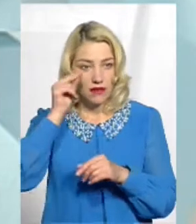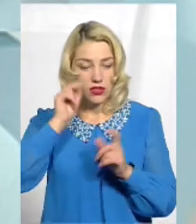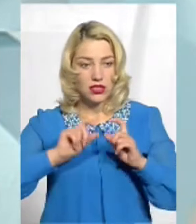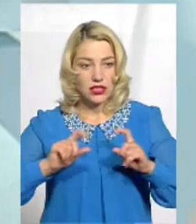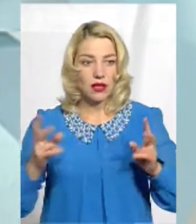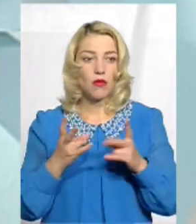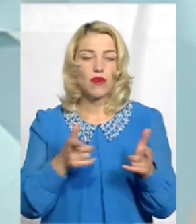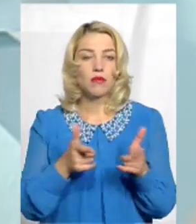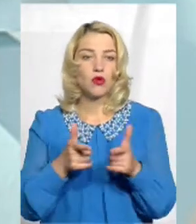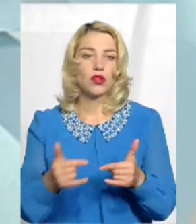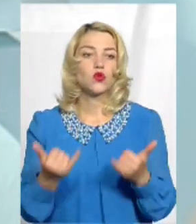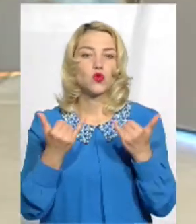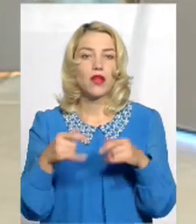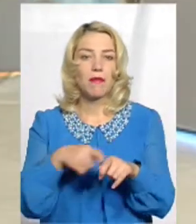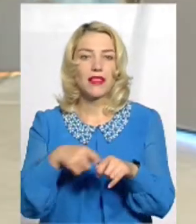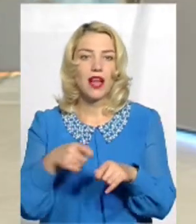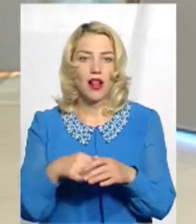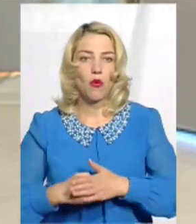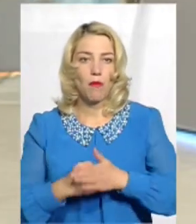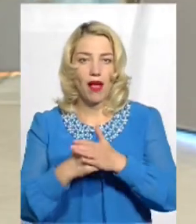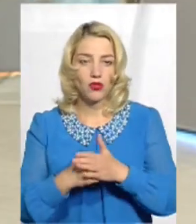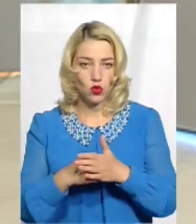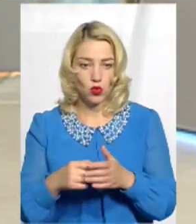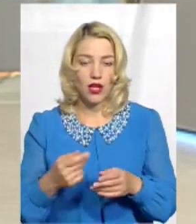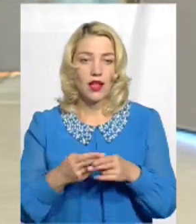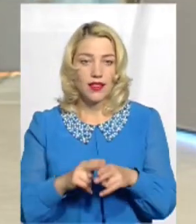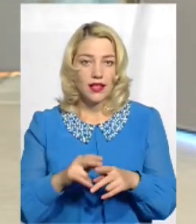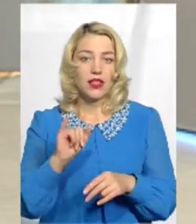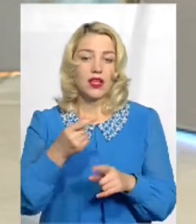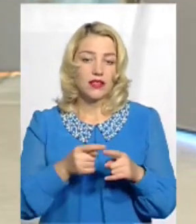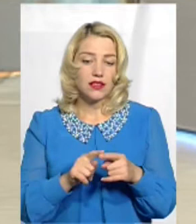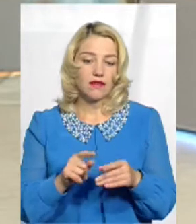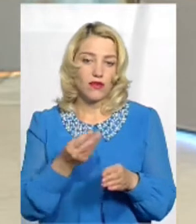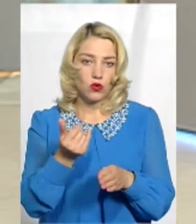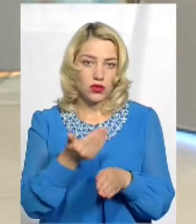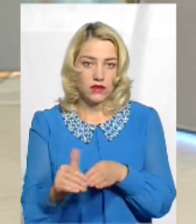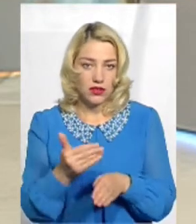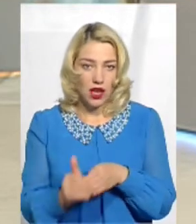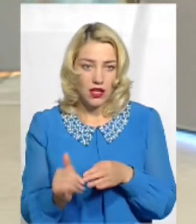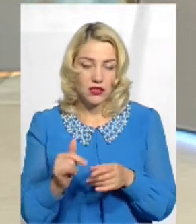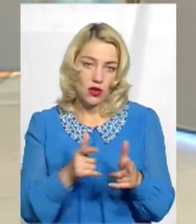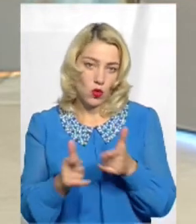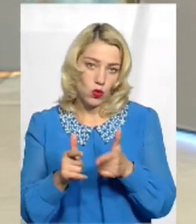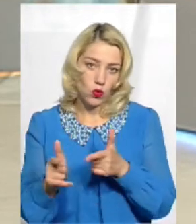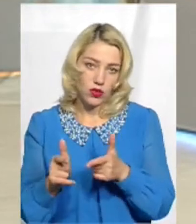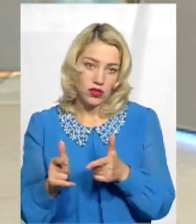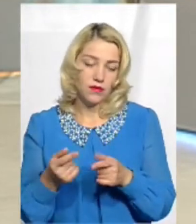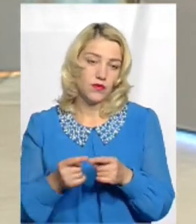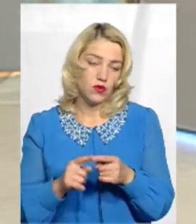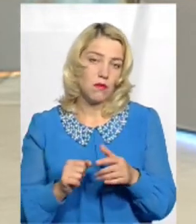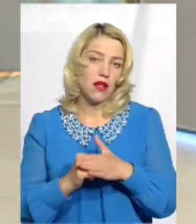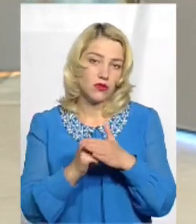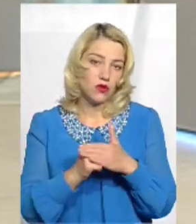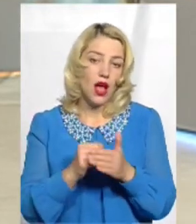і підготувати і сучасну матеріально-технічну базу, на що виділяються кошти, і, відповідно, вони готують цю